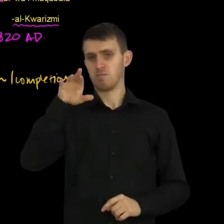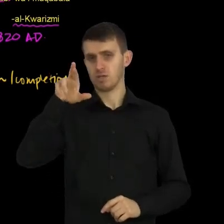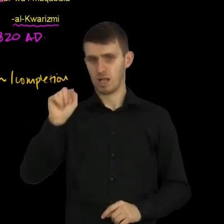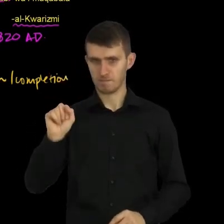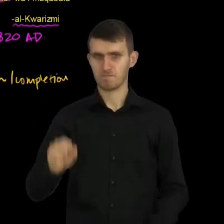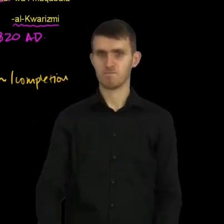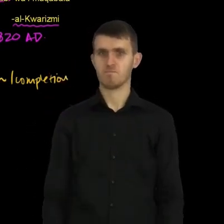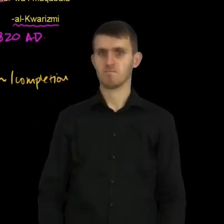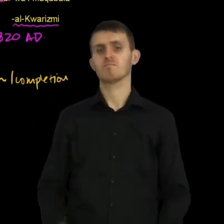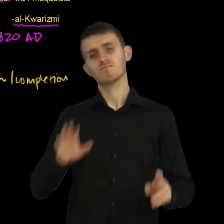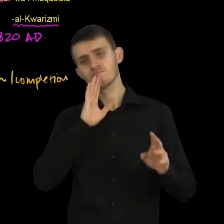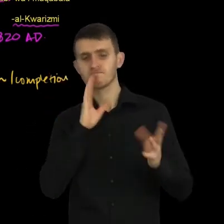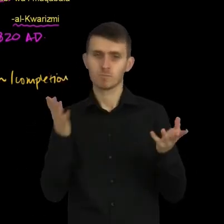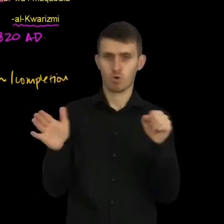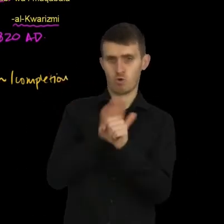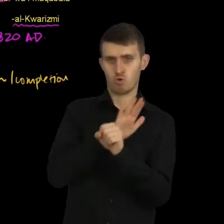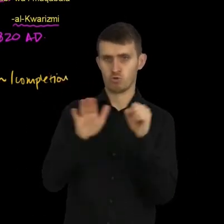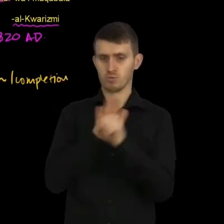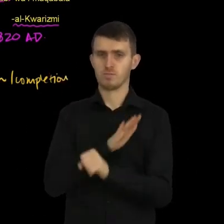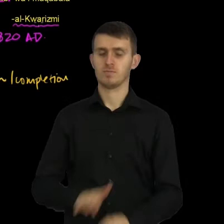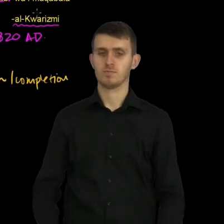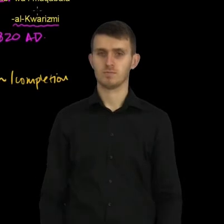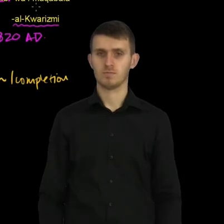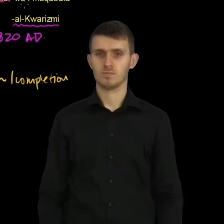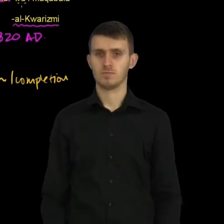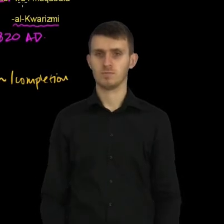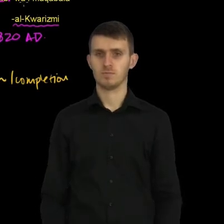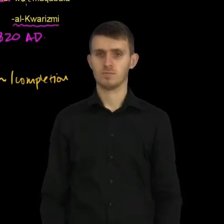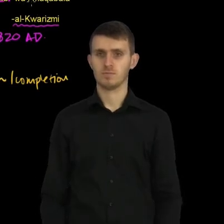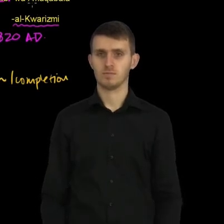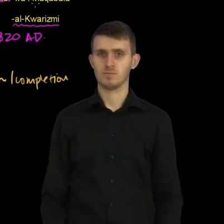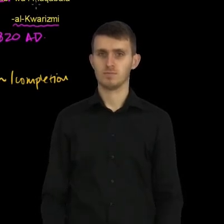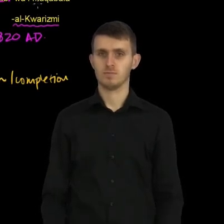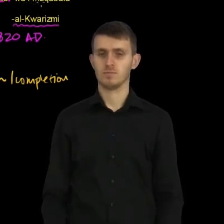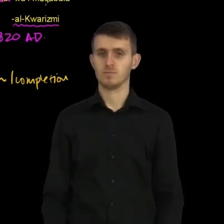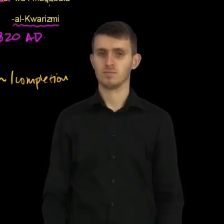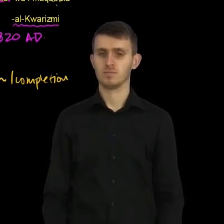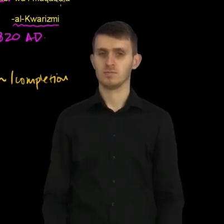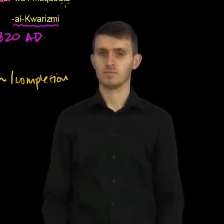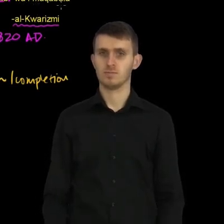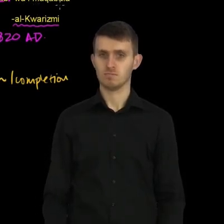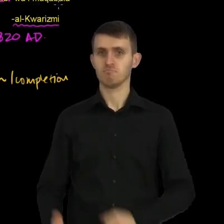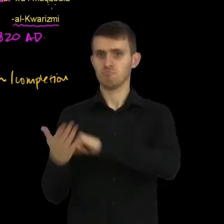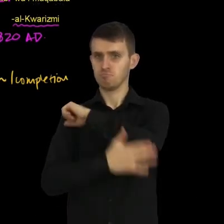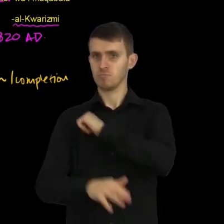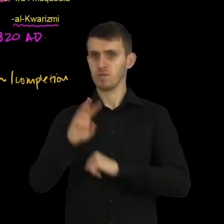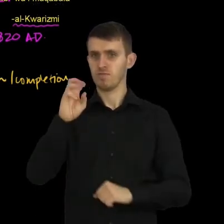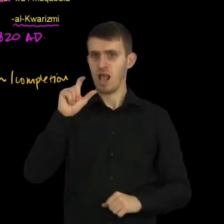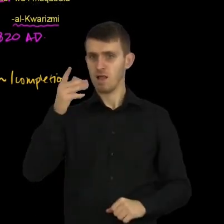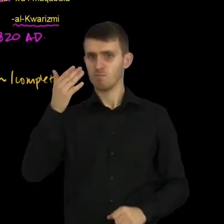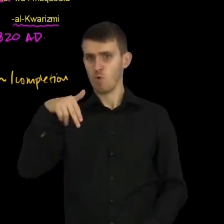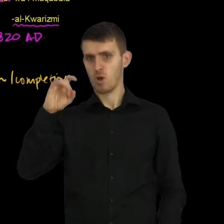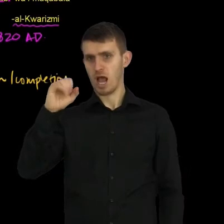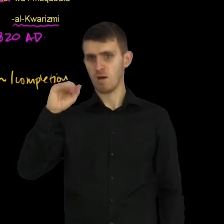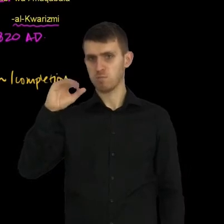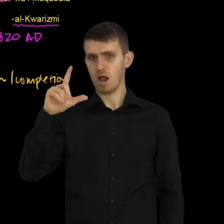mamy nasze słowo to słynna algebra to zatem znaczy uzupełnianie można to